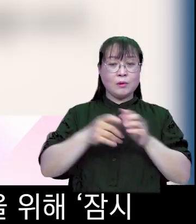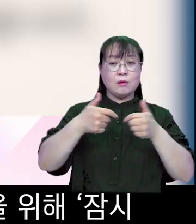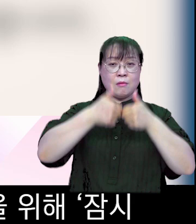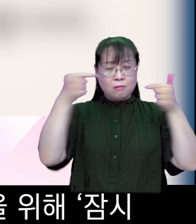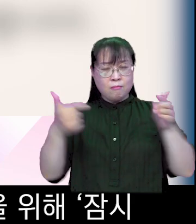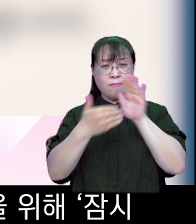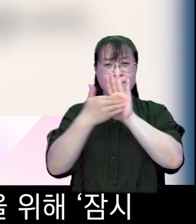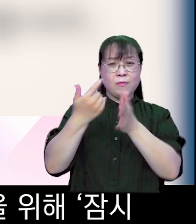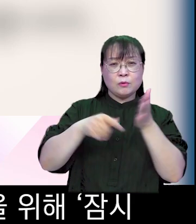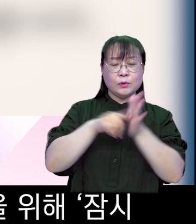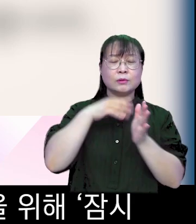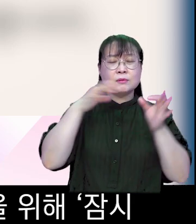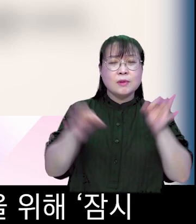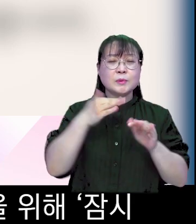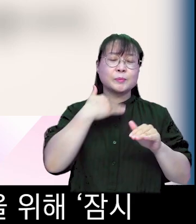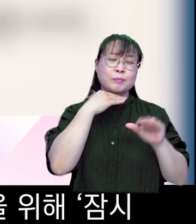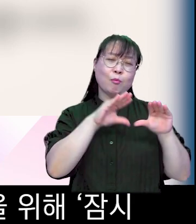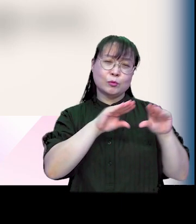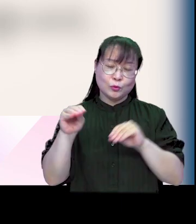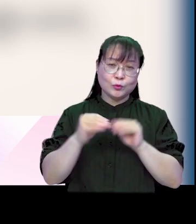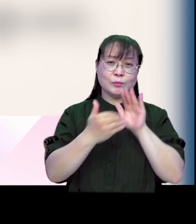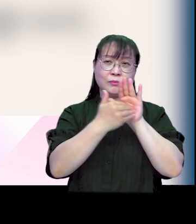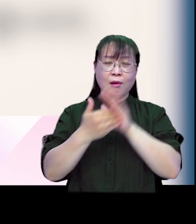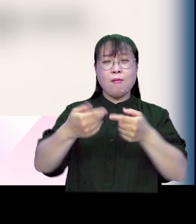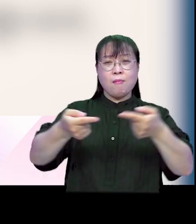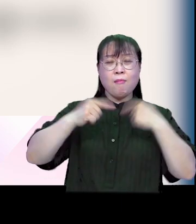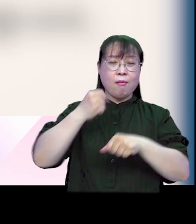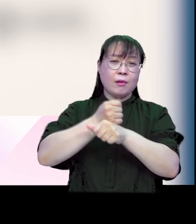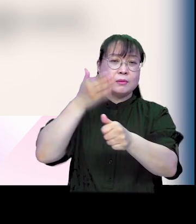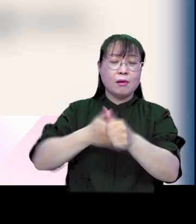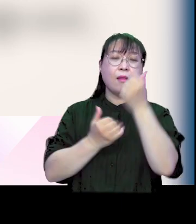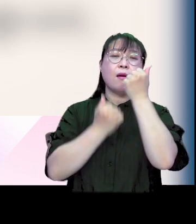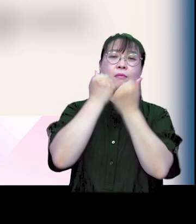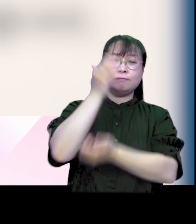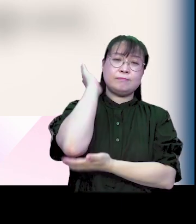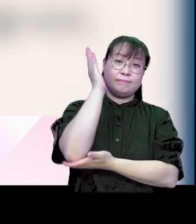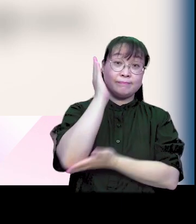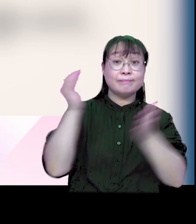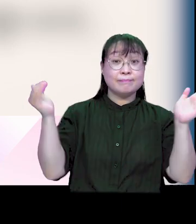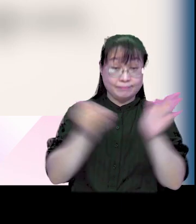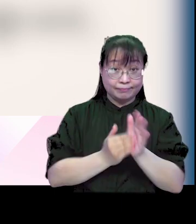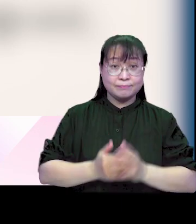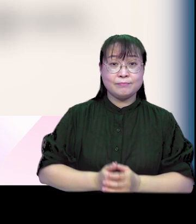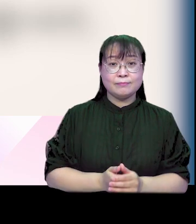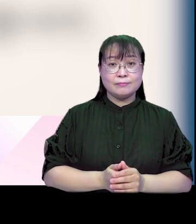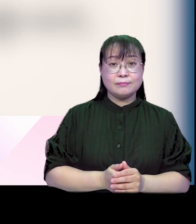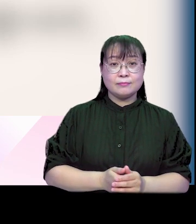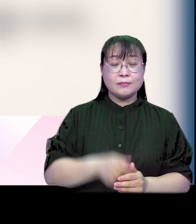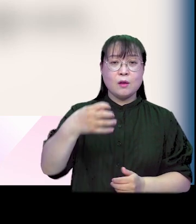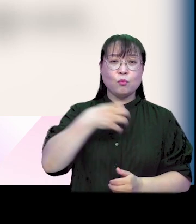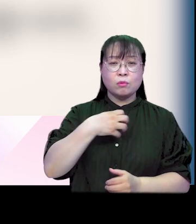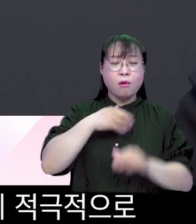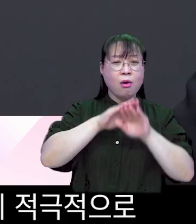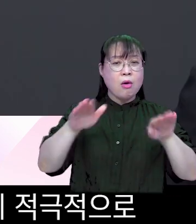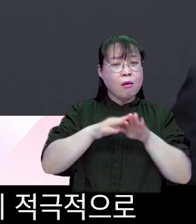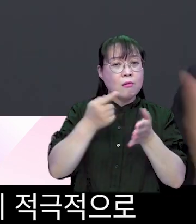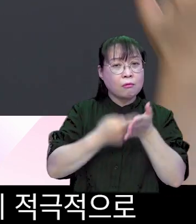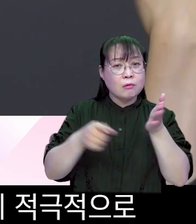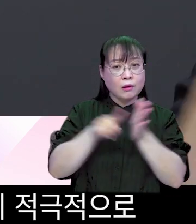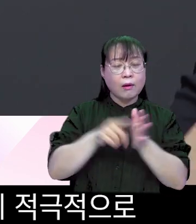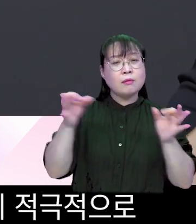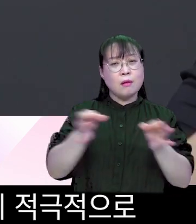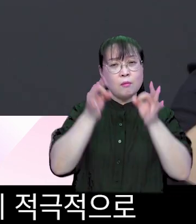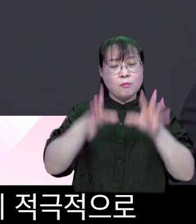통해 코로나19 확산 차단을 위해 잠시 멈춤 등 방역에 동참해달라는 대시민 호소문을 발표했는데요. 이